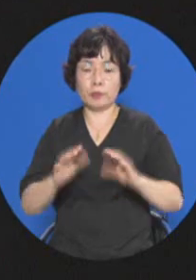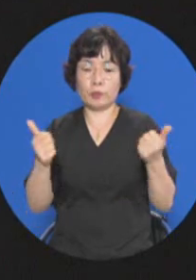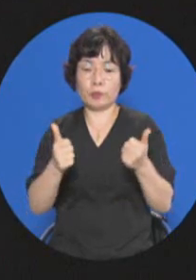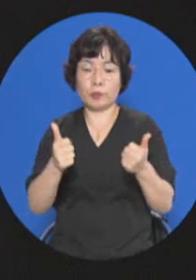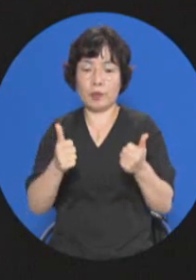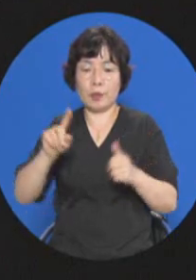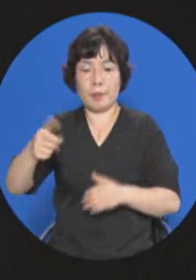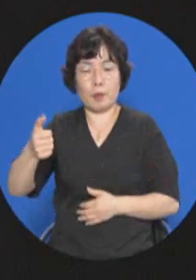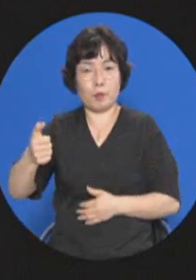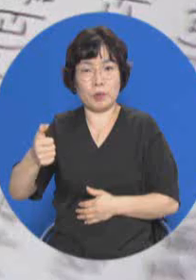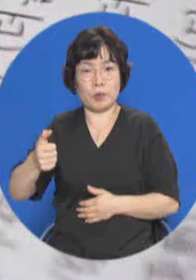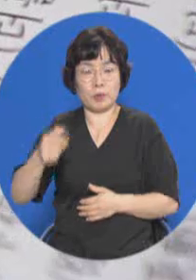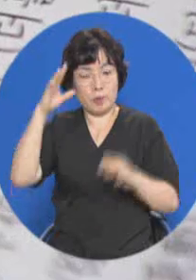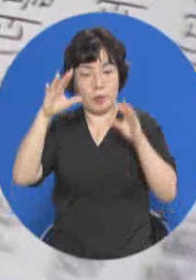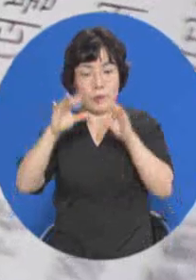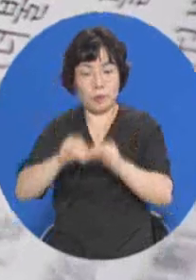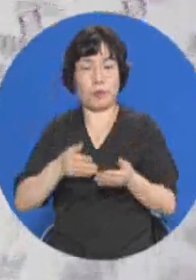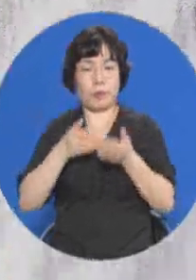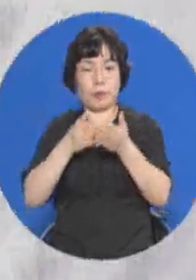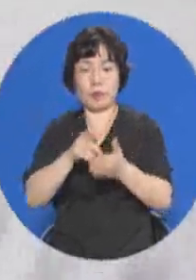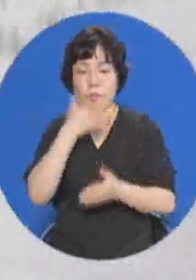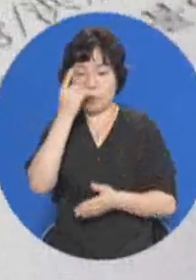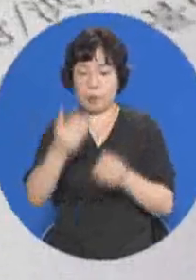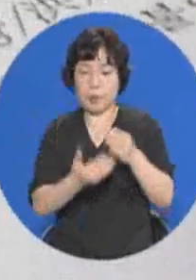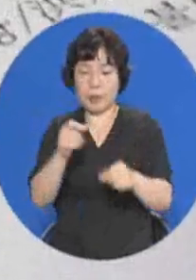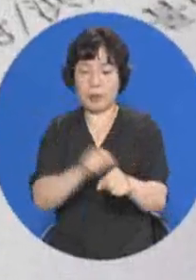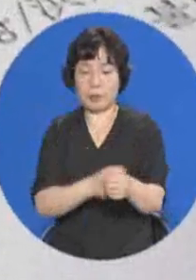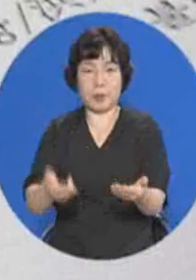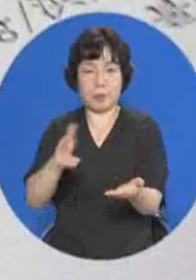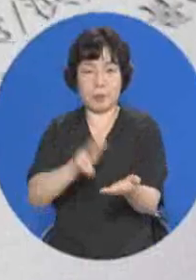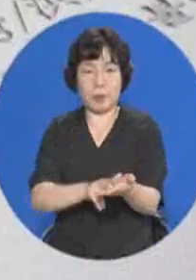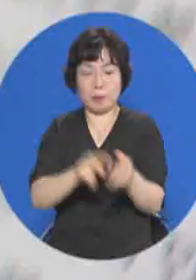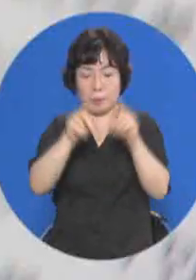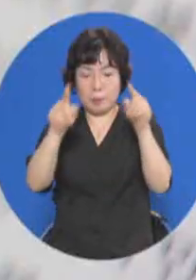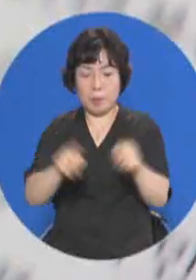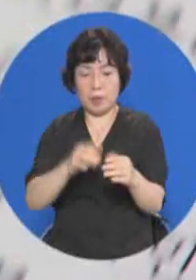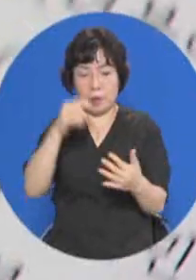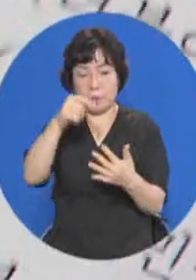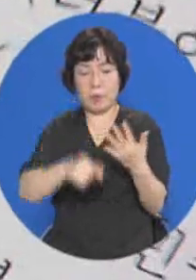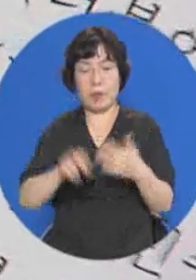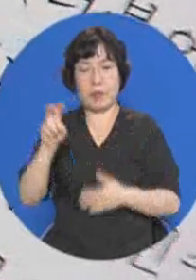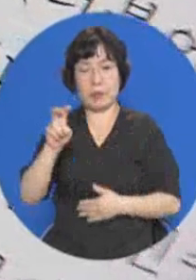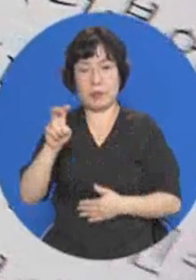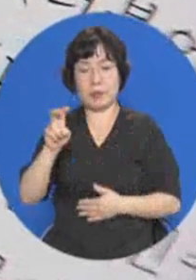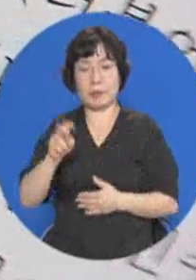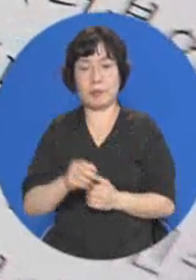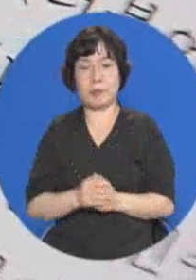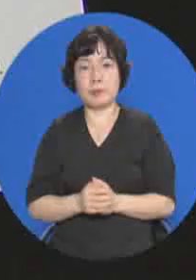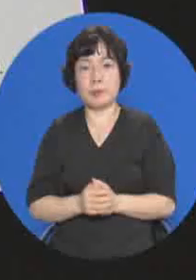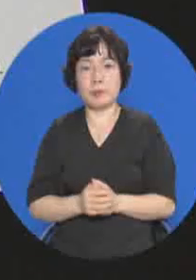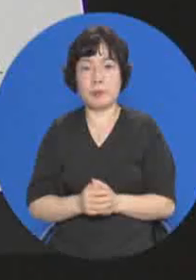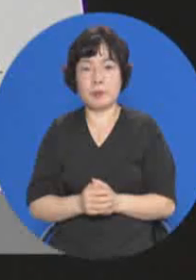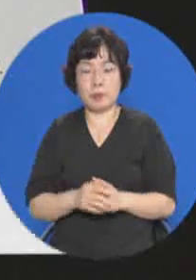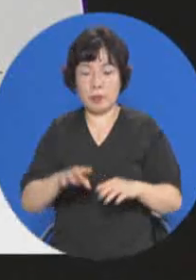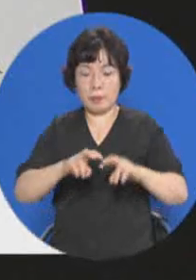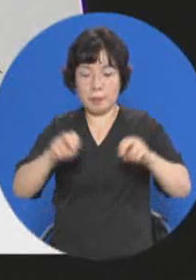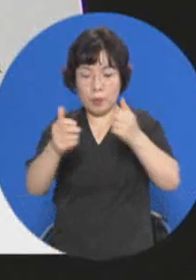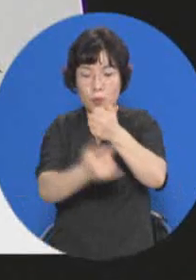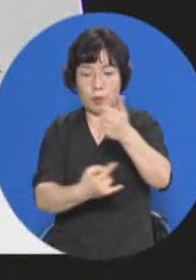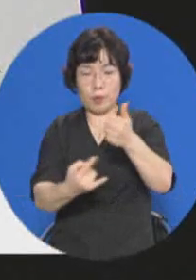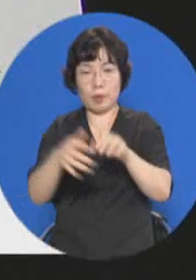국회의원 150여 명의 동의를 얻어 발의된 여순사건 특별법안에는 모두 20여 개 조항이 담겨 있습니다.